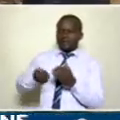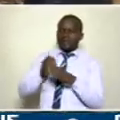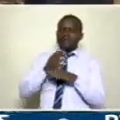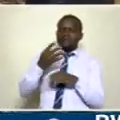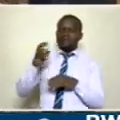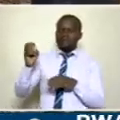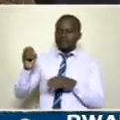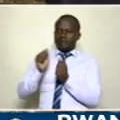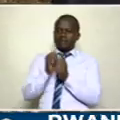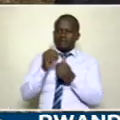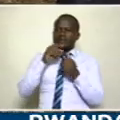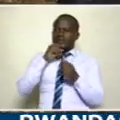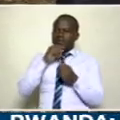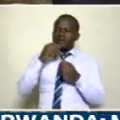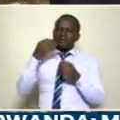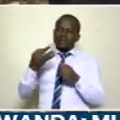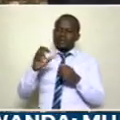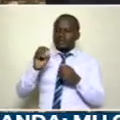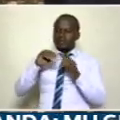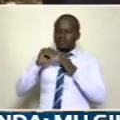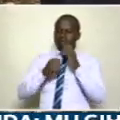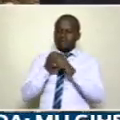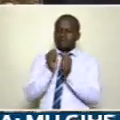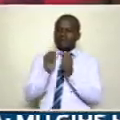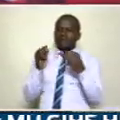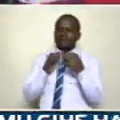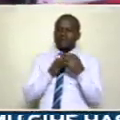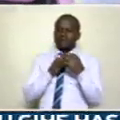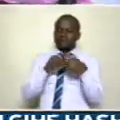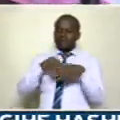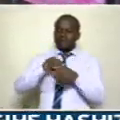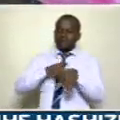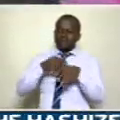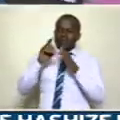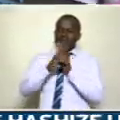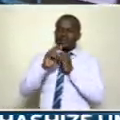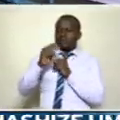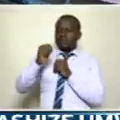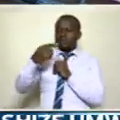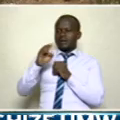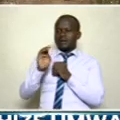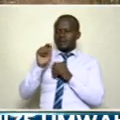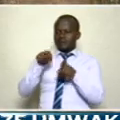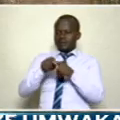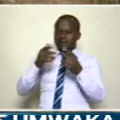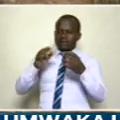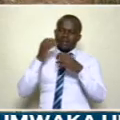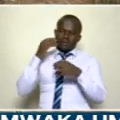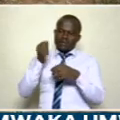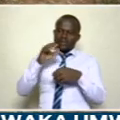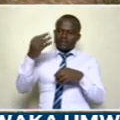400 n'abana b'abahungu 300 bari munsi y'imyaka 18. Ni mu gihe no mu karere ka Nyamagabe naho hashize amezi